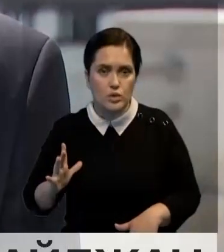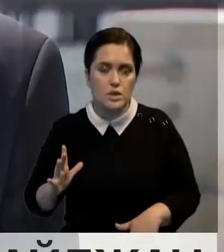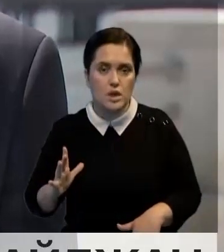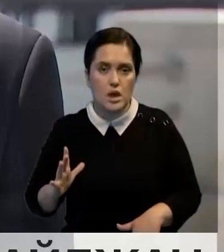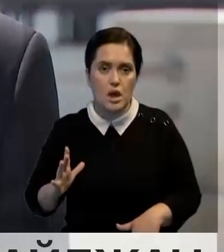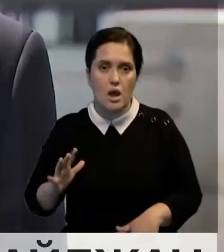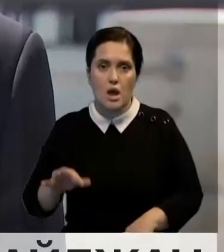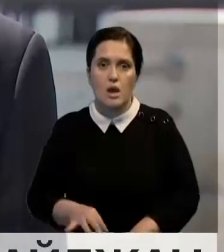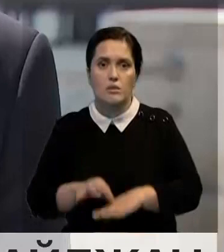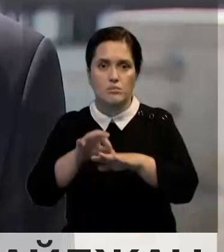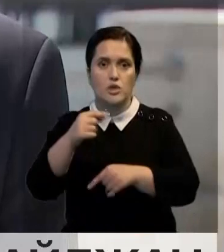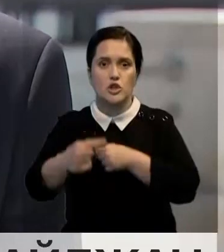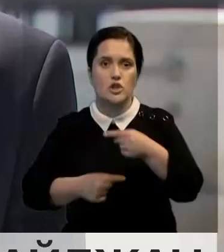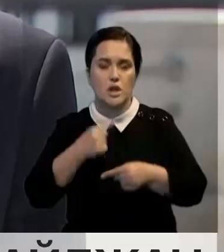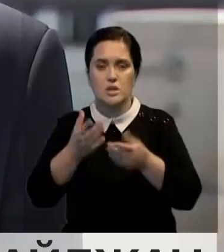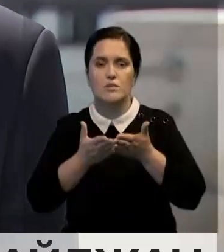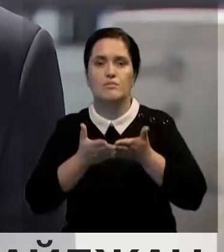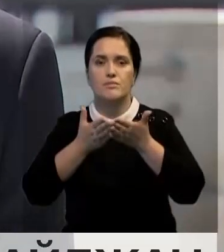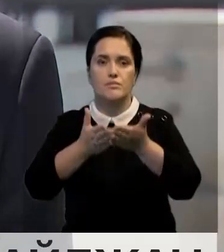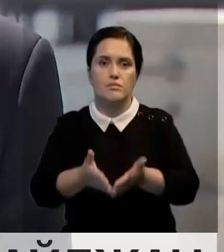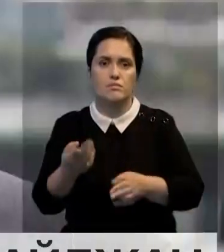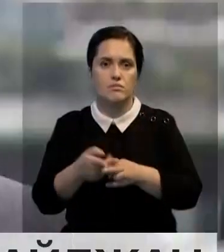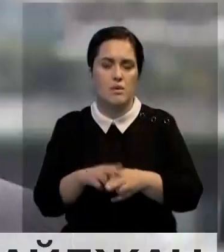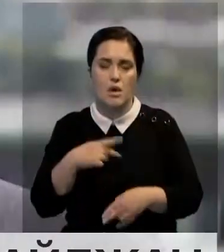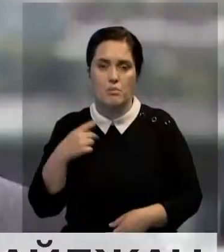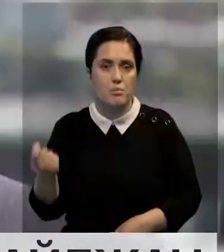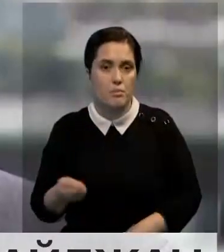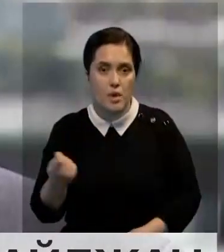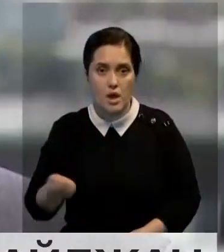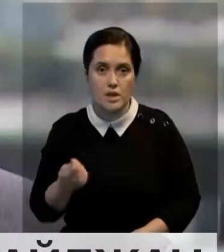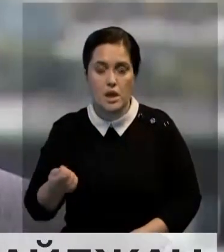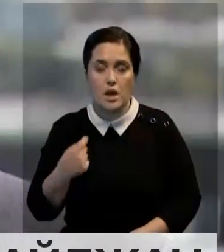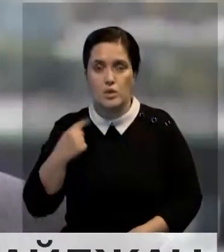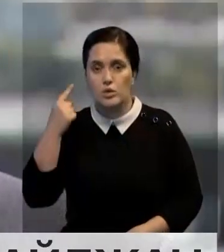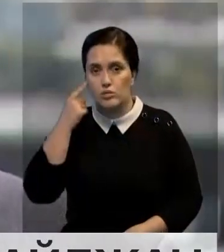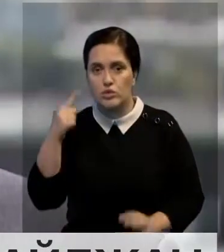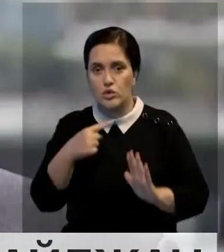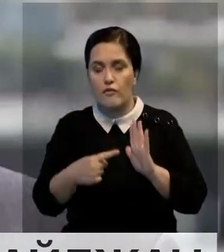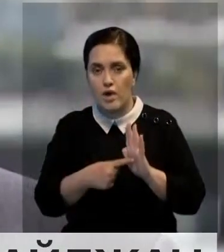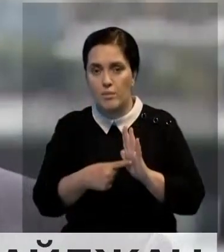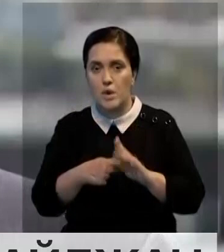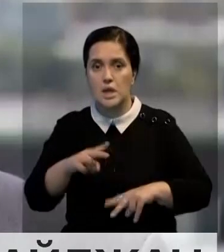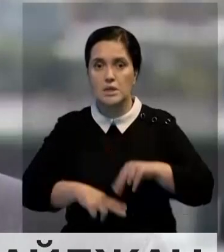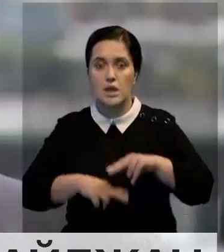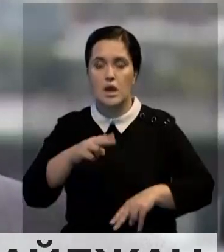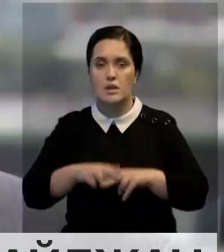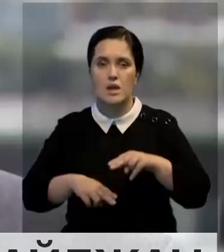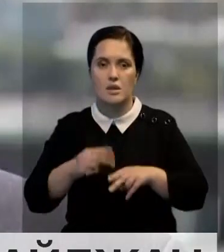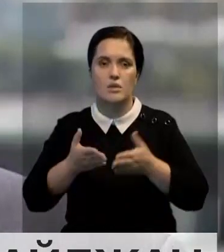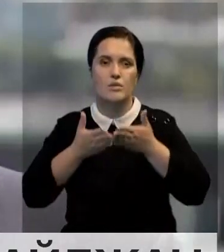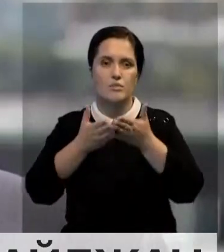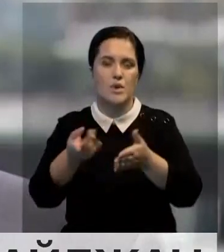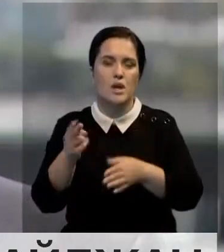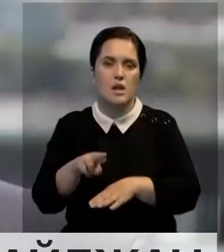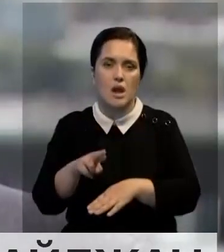вести нефть танкерами, которые в ограниченном количестве. И я думаю, вот именно в вопросе строительства танкеров будет